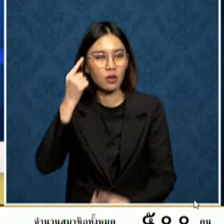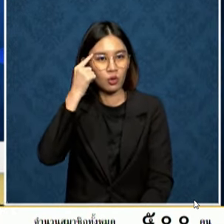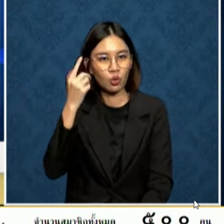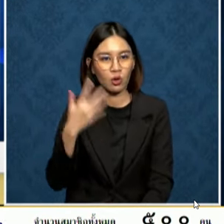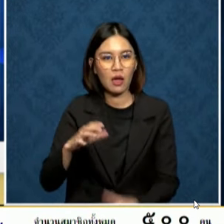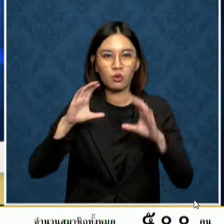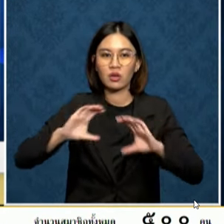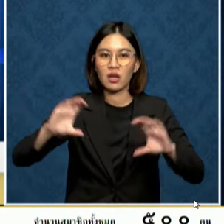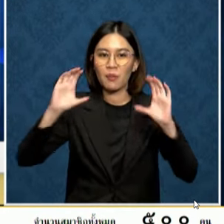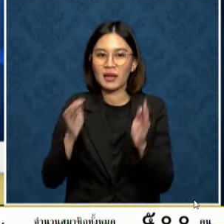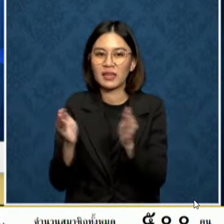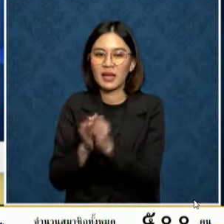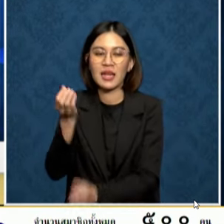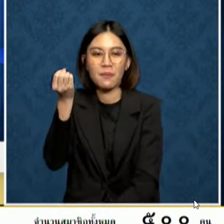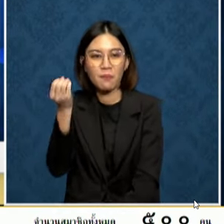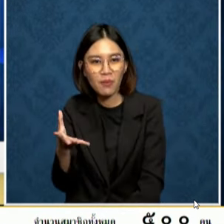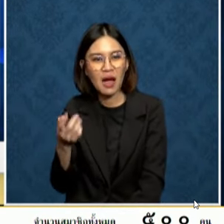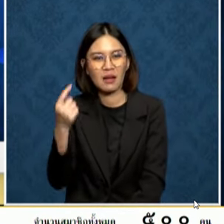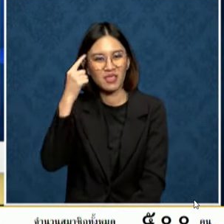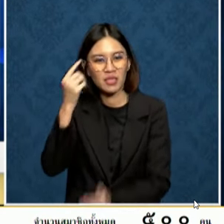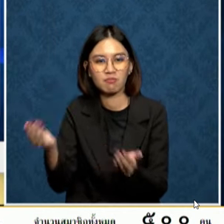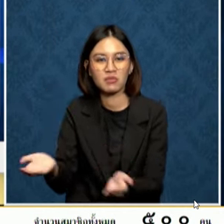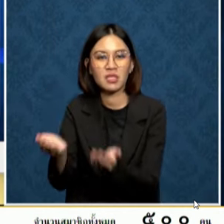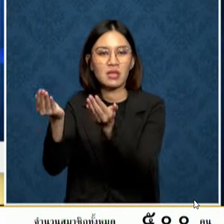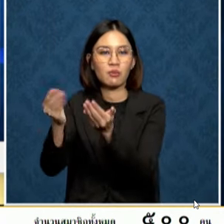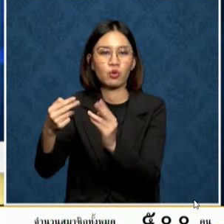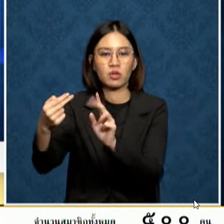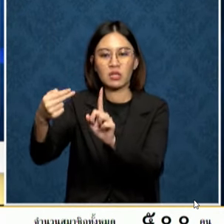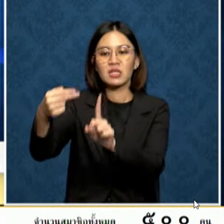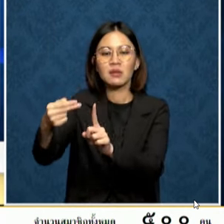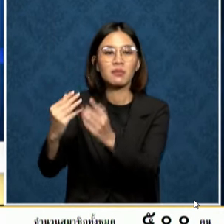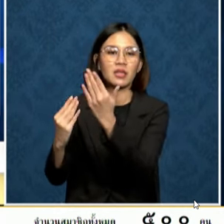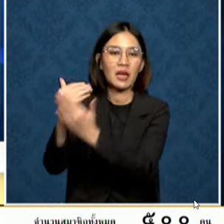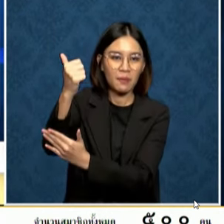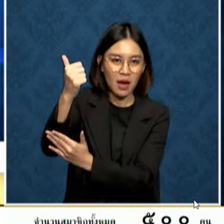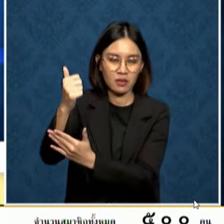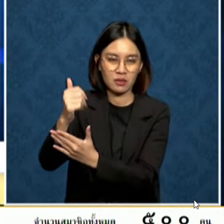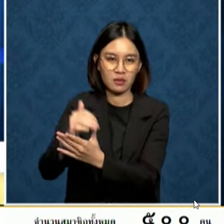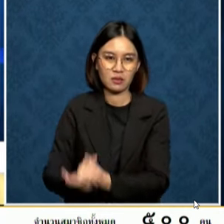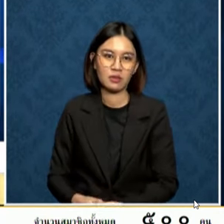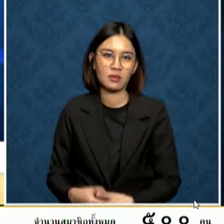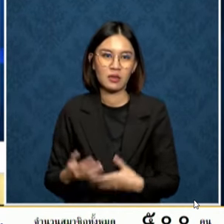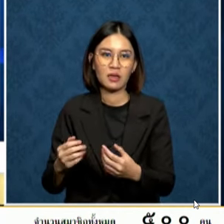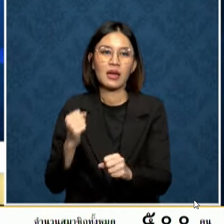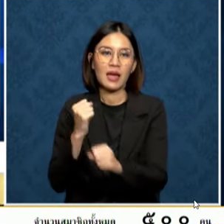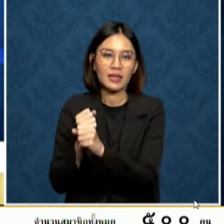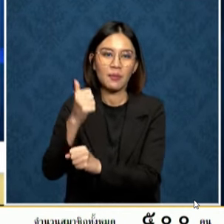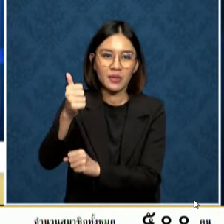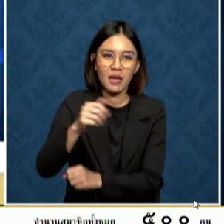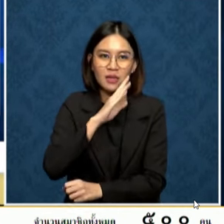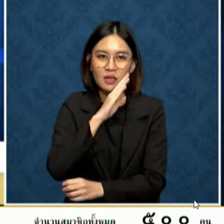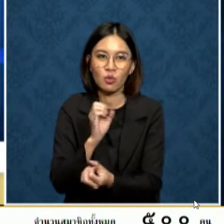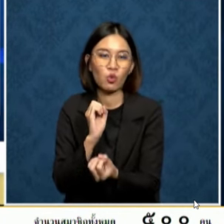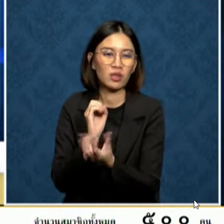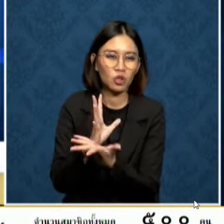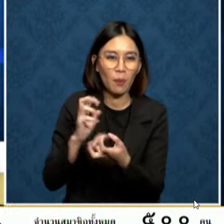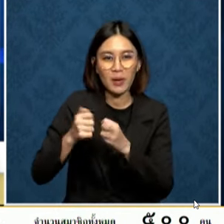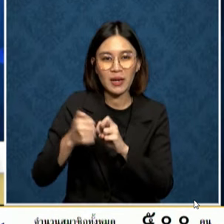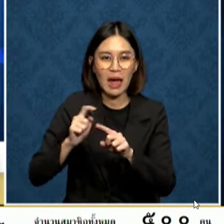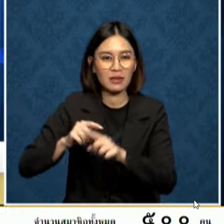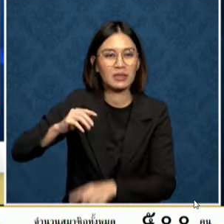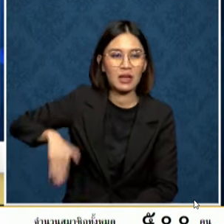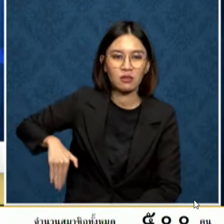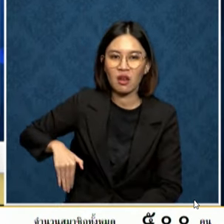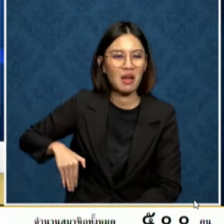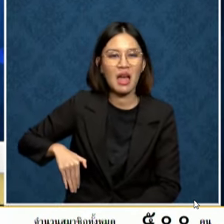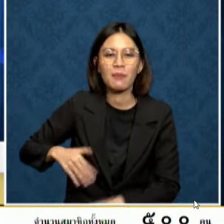บานเสียงเยอะกว่ายัไงกผẳกดนเงิบืนที่จะตอนให้สุดโตงสุดครัว ยงไกจะทำให้คนดถึงเจ petiteแต่ก็คงตขอรอง เหมทผมพูด